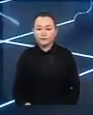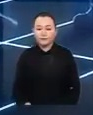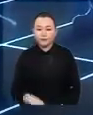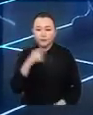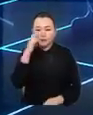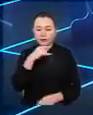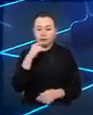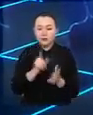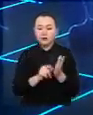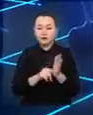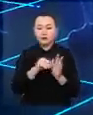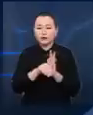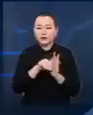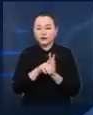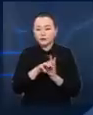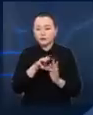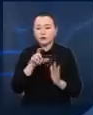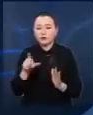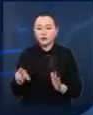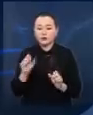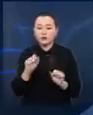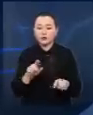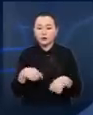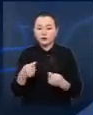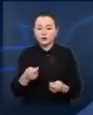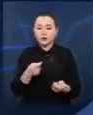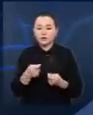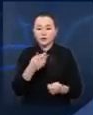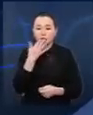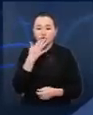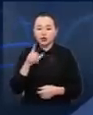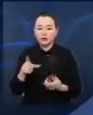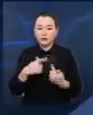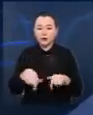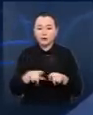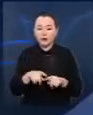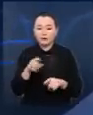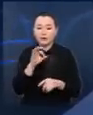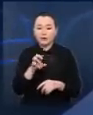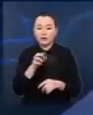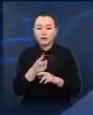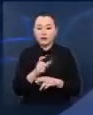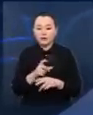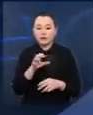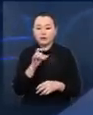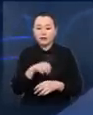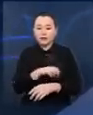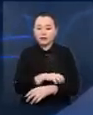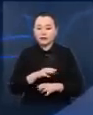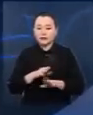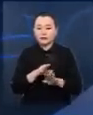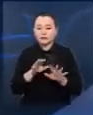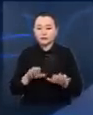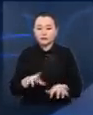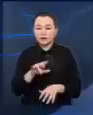В Казахстане пенсионные накопления вкладчиков могут передать в управление иностранным компаниям. Об этом в кулуарах Сената заявила заместитель